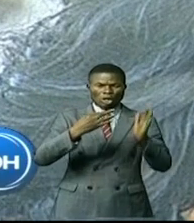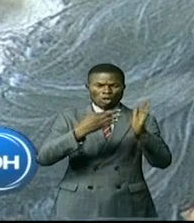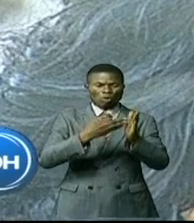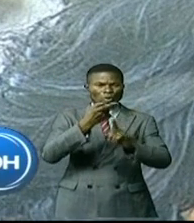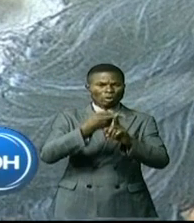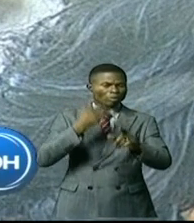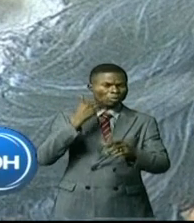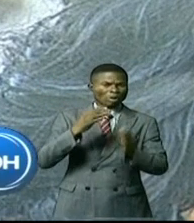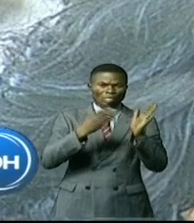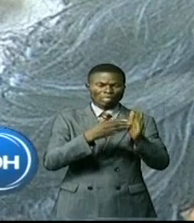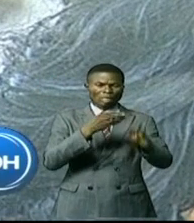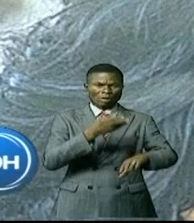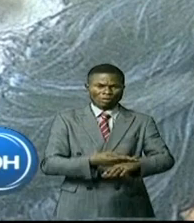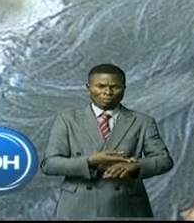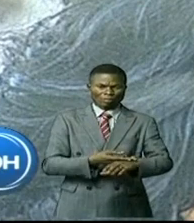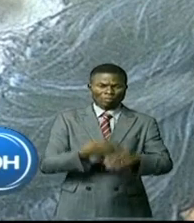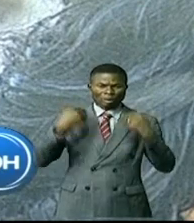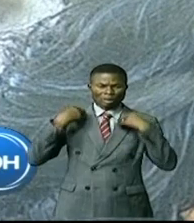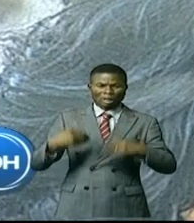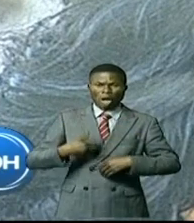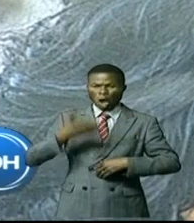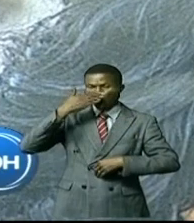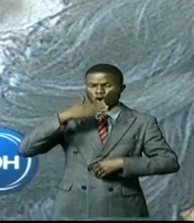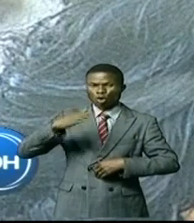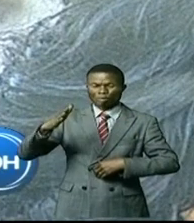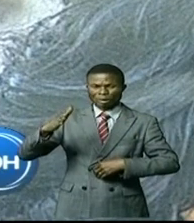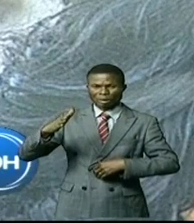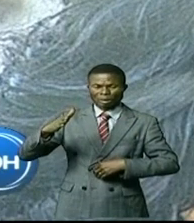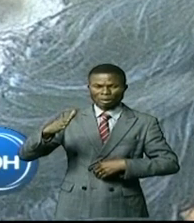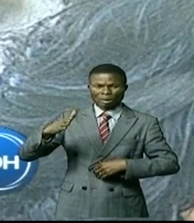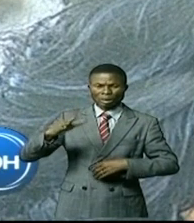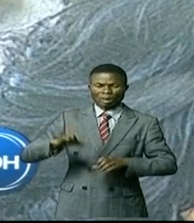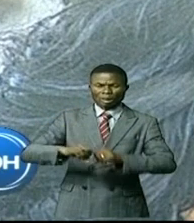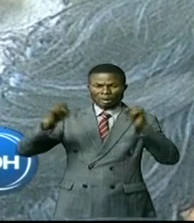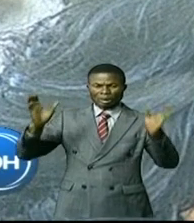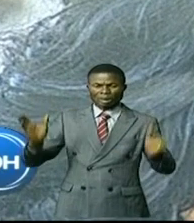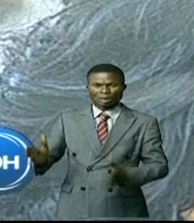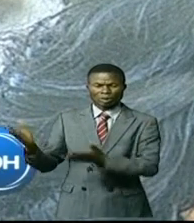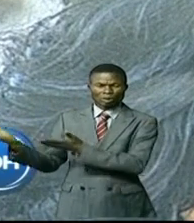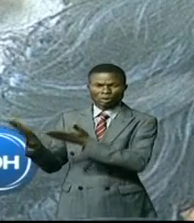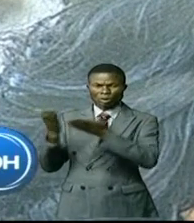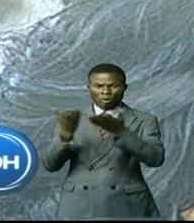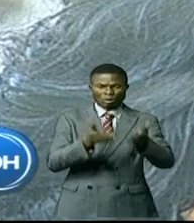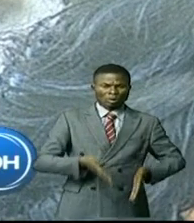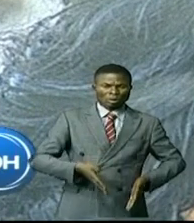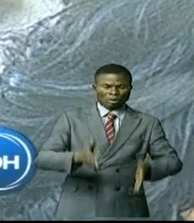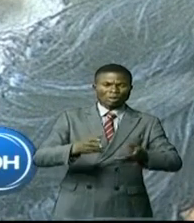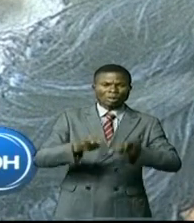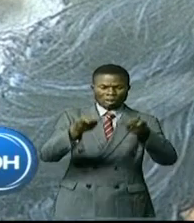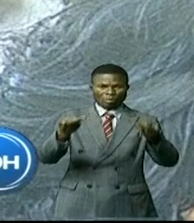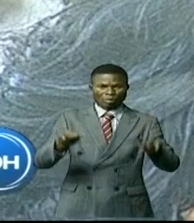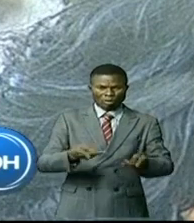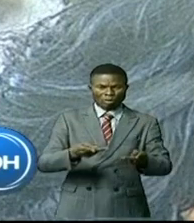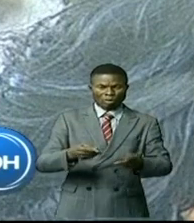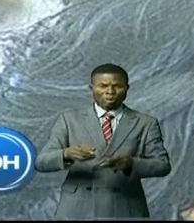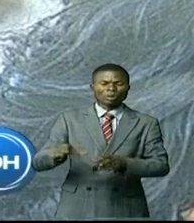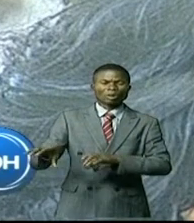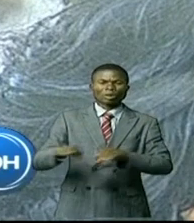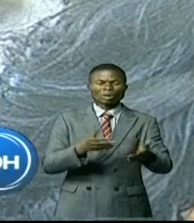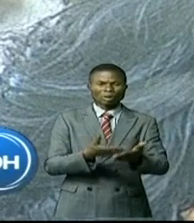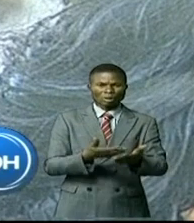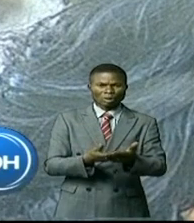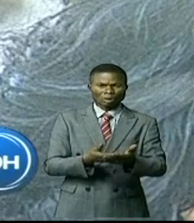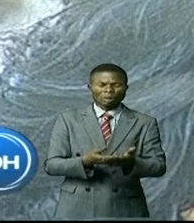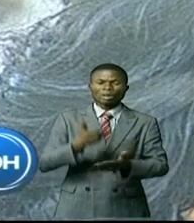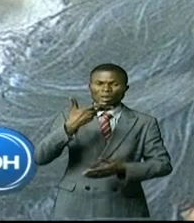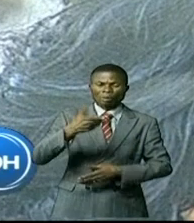à 9h, levée du corps de la mort de l'hôpital du Saint-Cantonnerre, suivi du recueillement et des absoutes. Et le